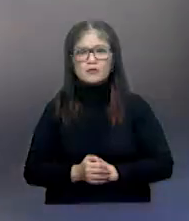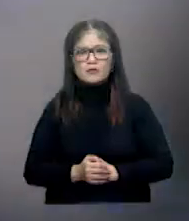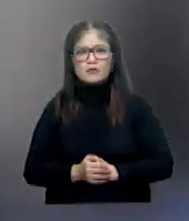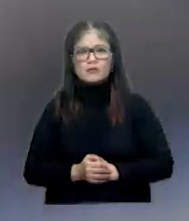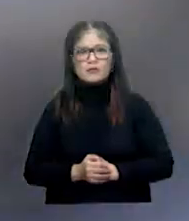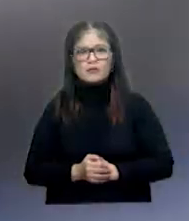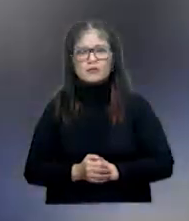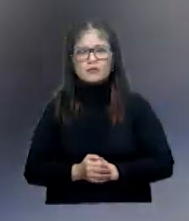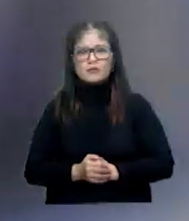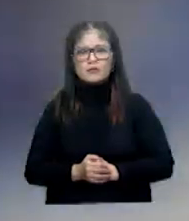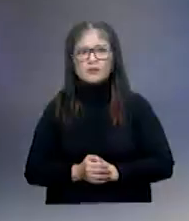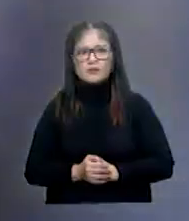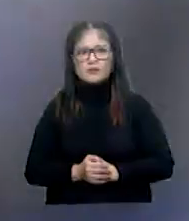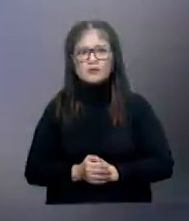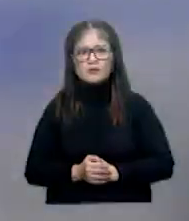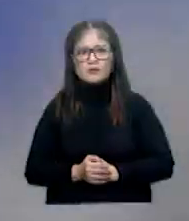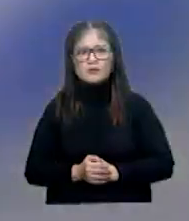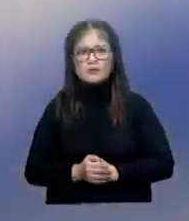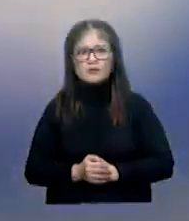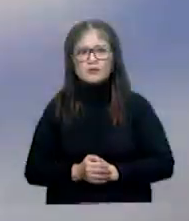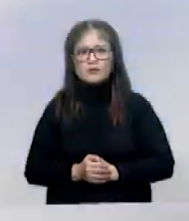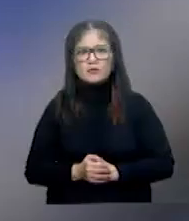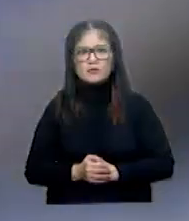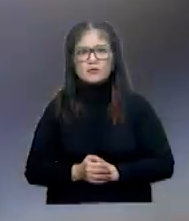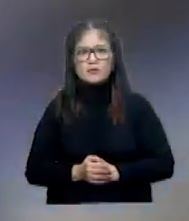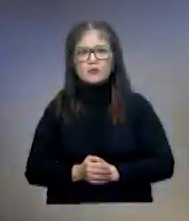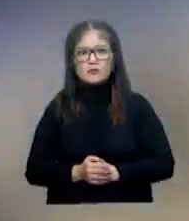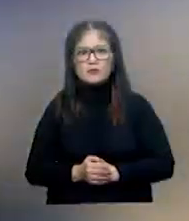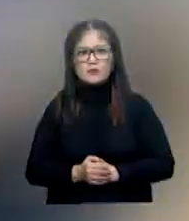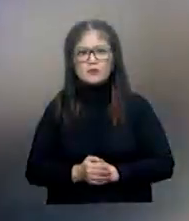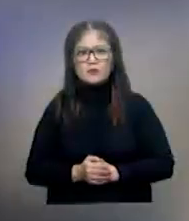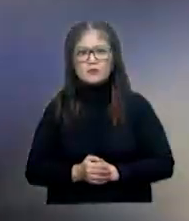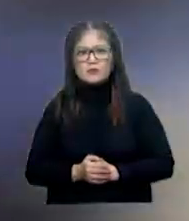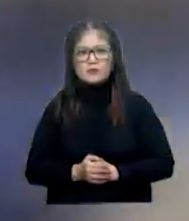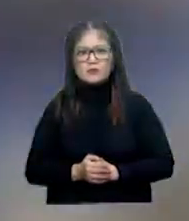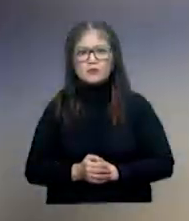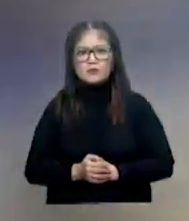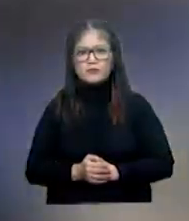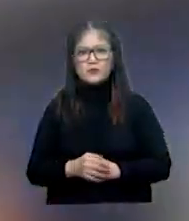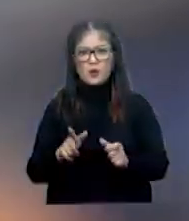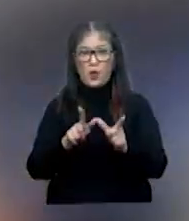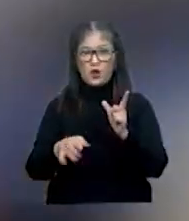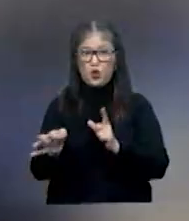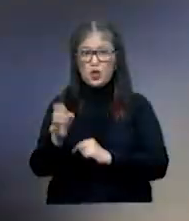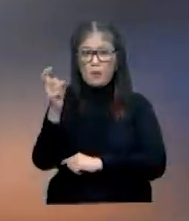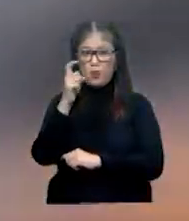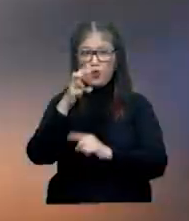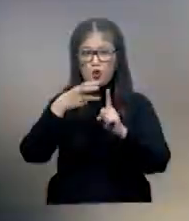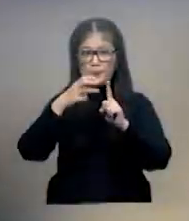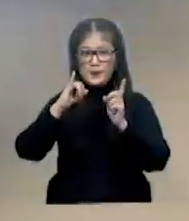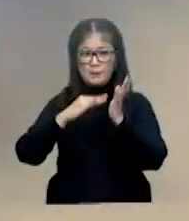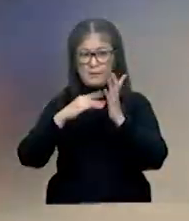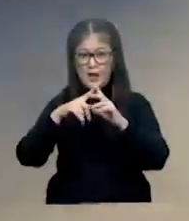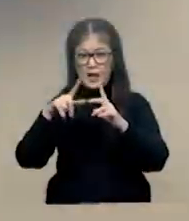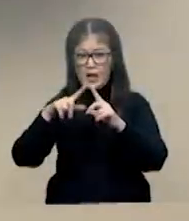Saya mau cek kesesuaian antara data alamat peserta. Wali Kota Bogor Bima Arya Sidak mendatangi satu persatu